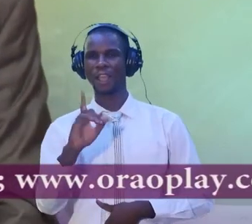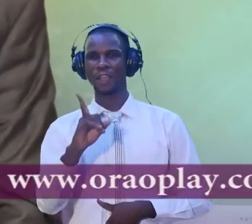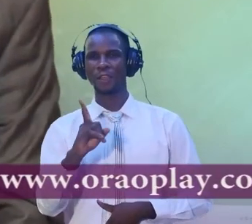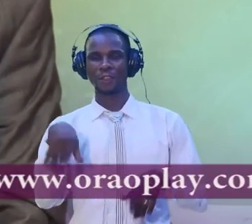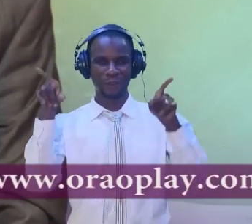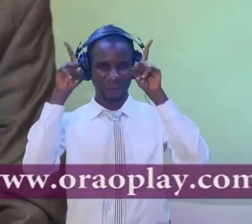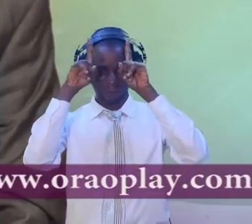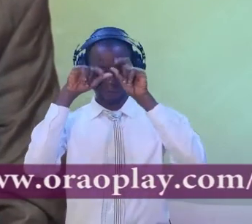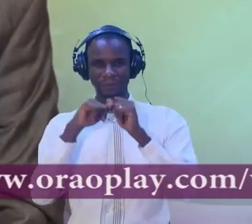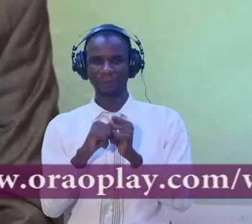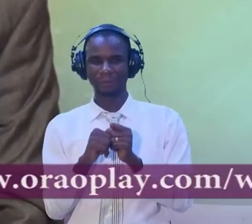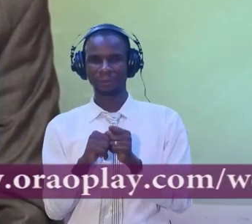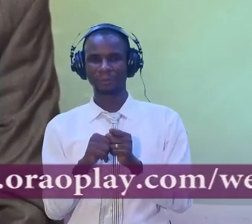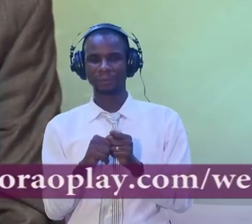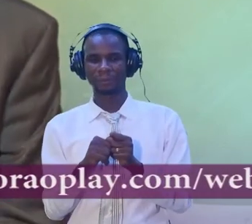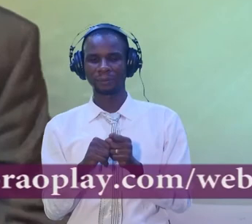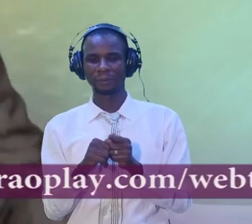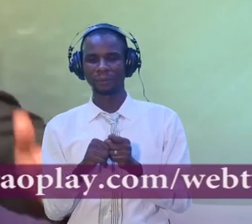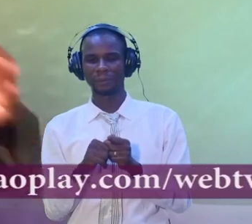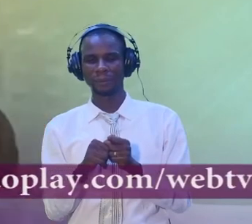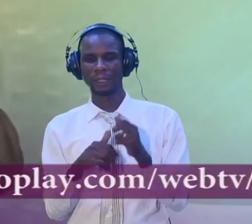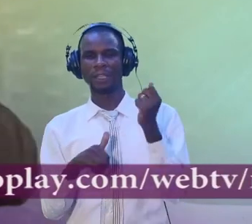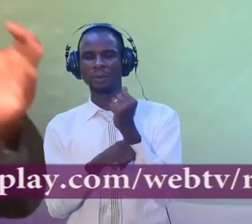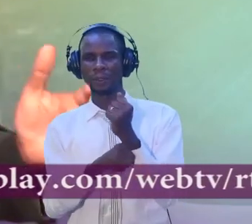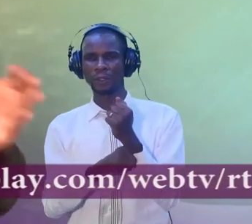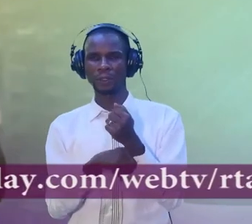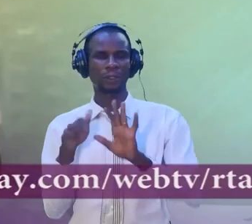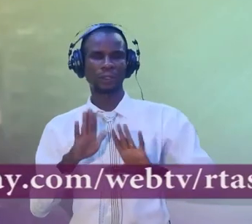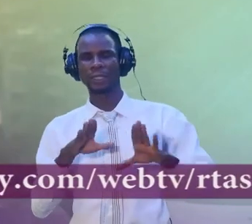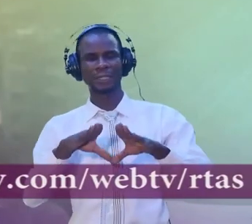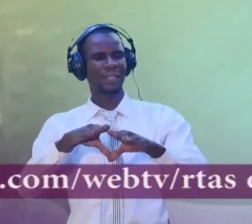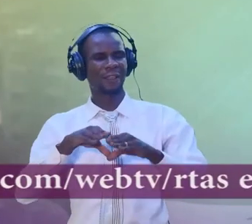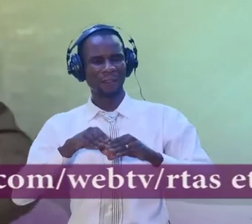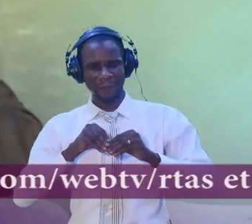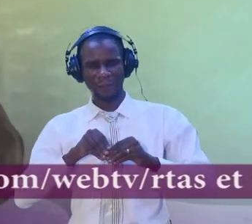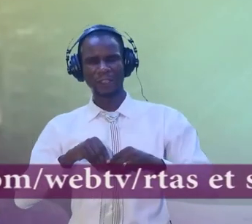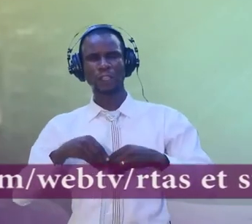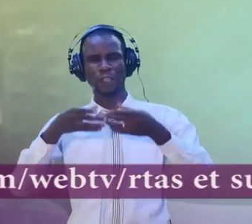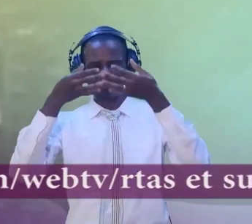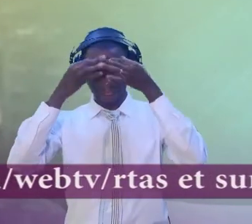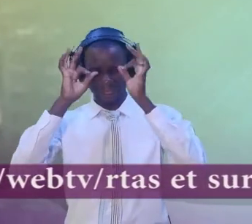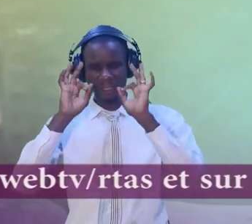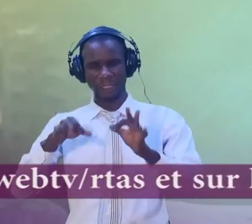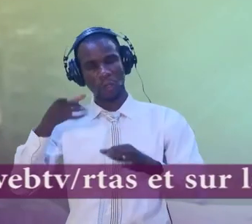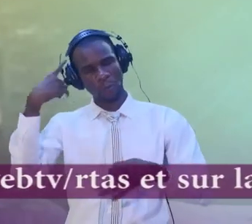nazo, sababu walimkubali Yesu Kristo na wakapinga shetani, wakakataa shetani.